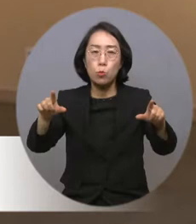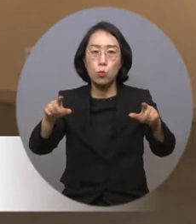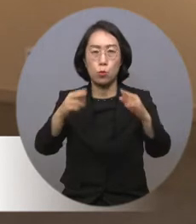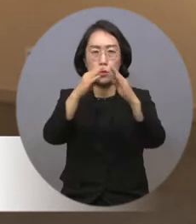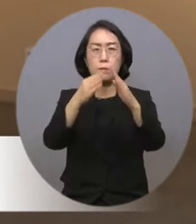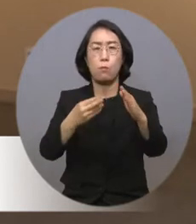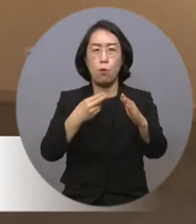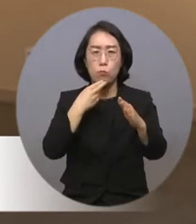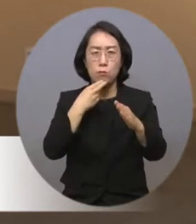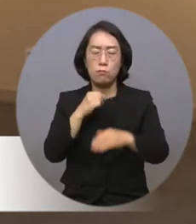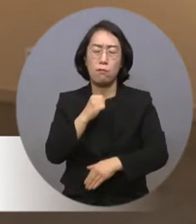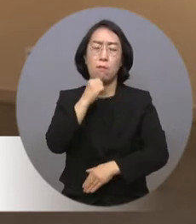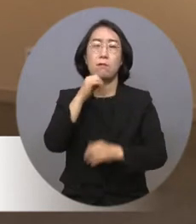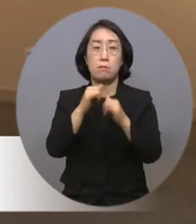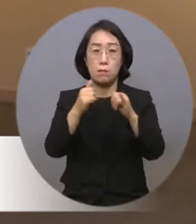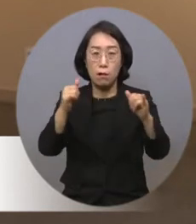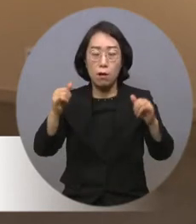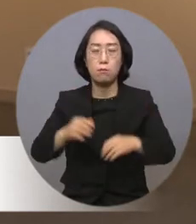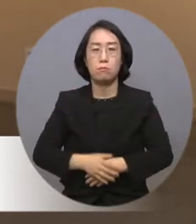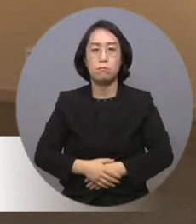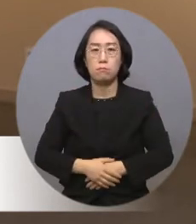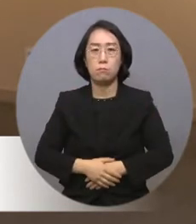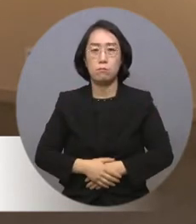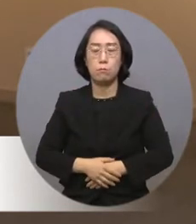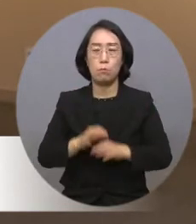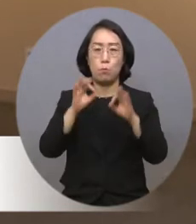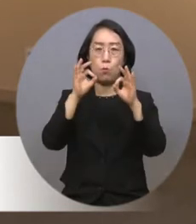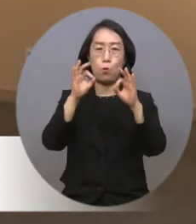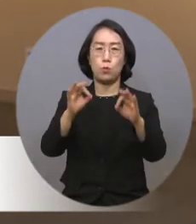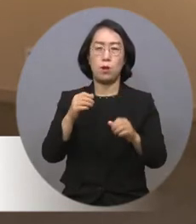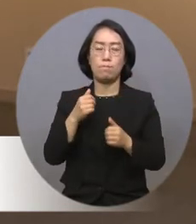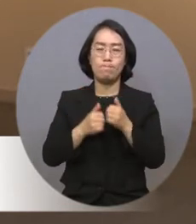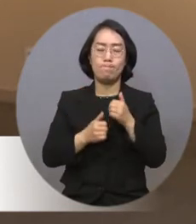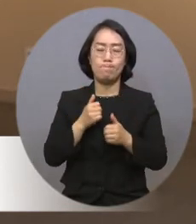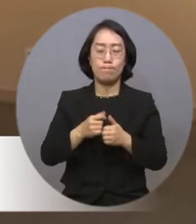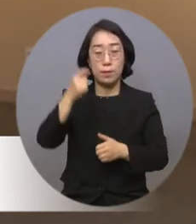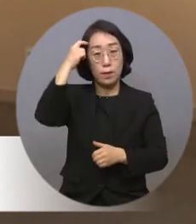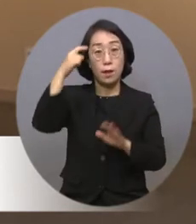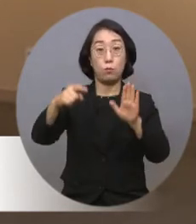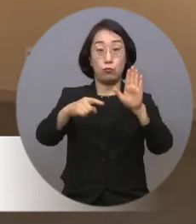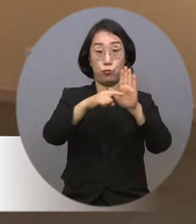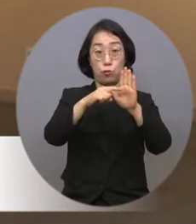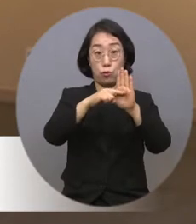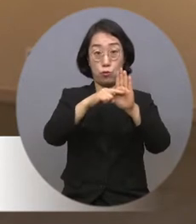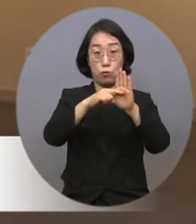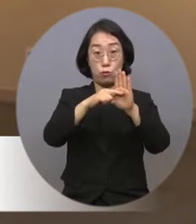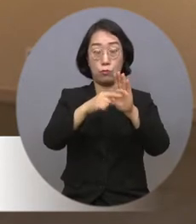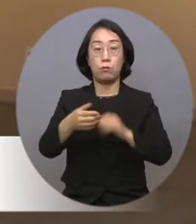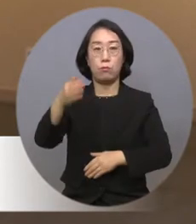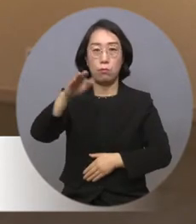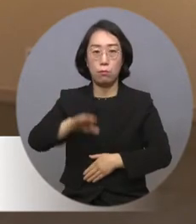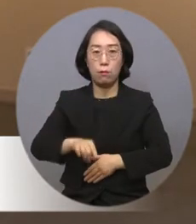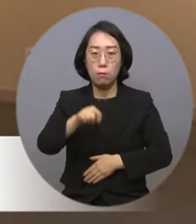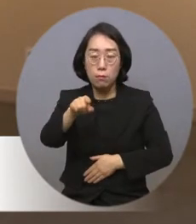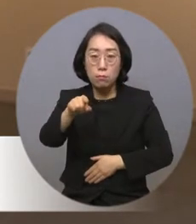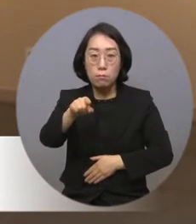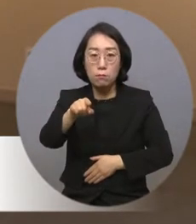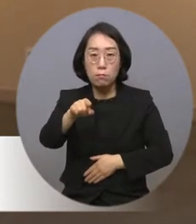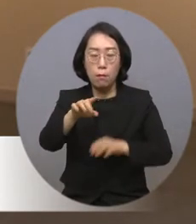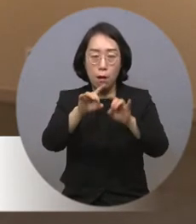노숙인이라고 하면은 조금 부정적인 시각을 많이 가지고 계시거든요. 우리 노숙인